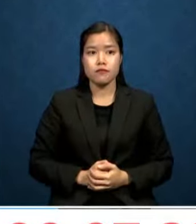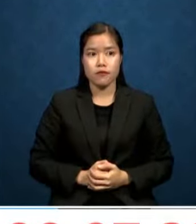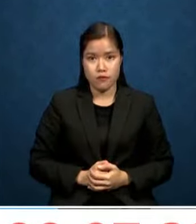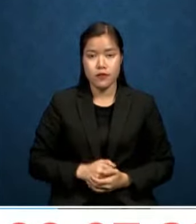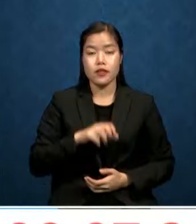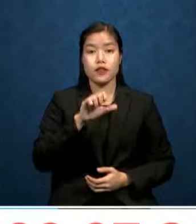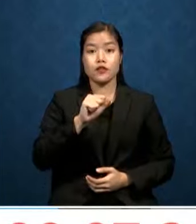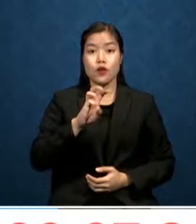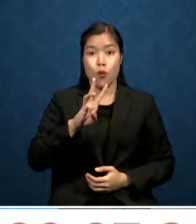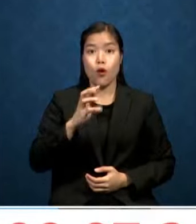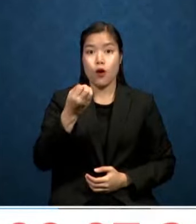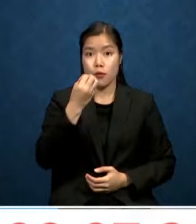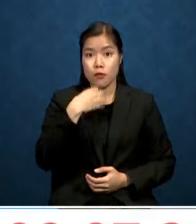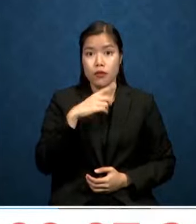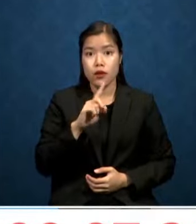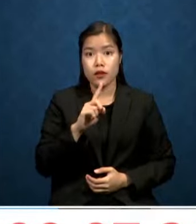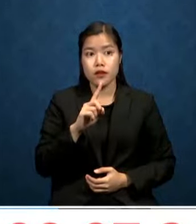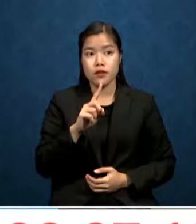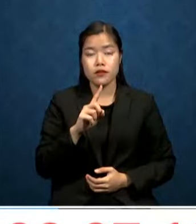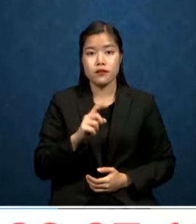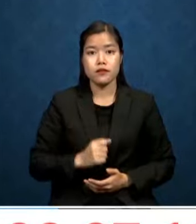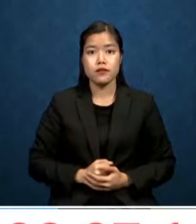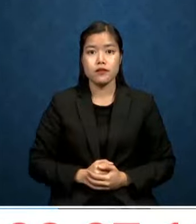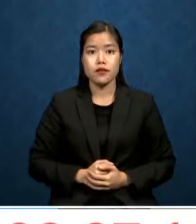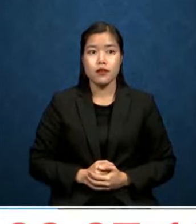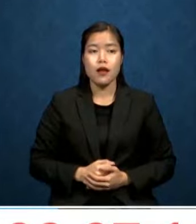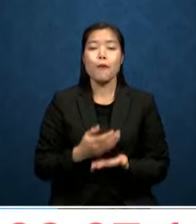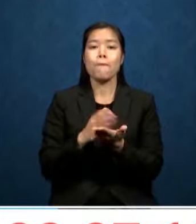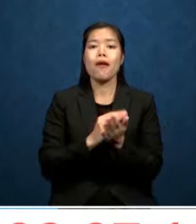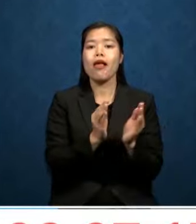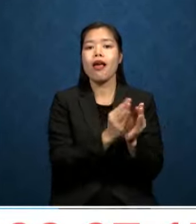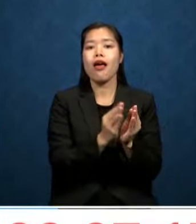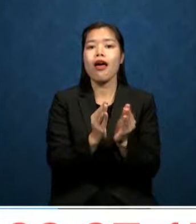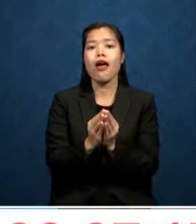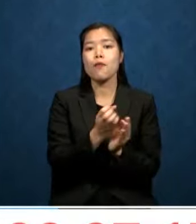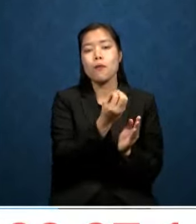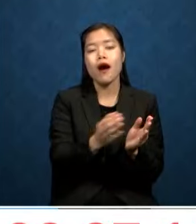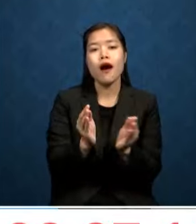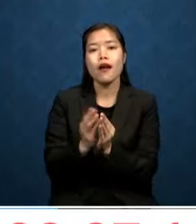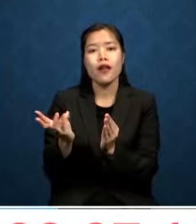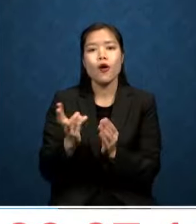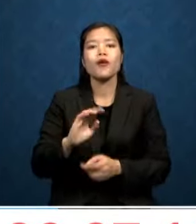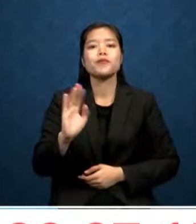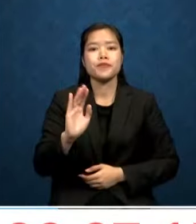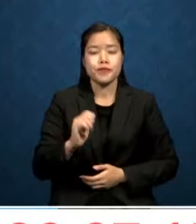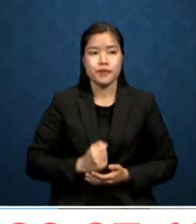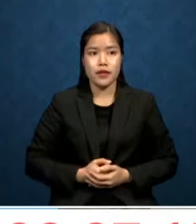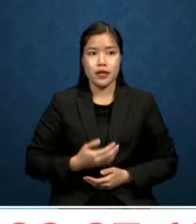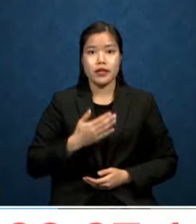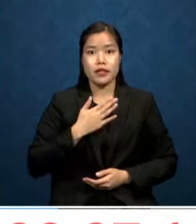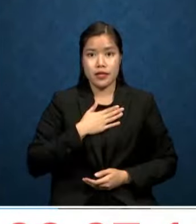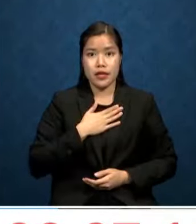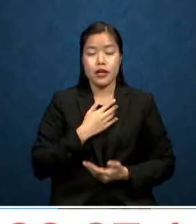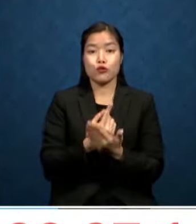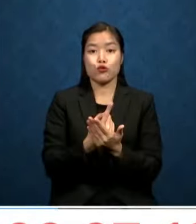วได้พูดถึงว่าอ้างว่าไม่ได้อิงสัดส่วนหรืออะไรก็แล้วแต่ผมเรียนอย่างนี้ครับว่าฝั่งผู้แทนนะฮะก็อิงตามสัดส่ว